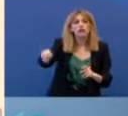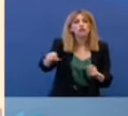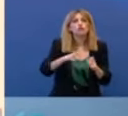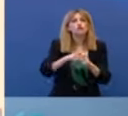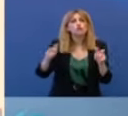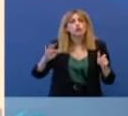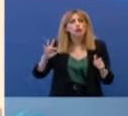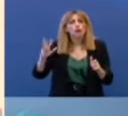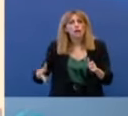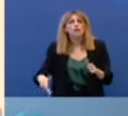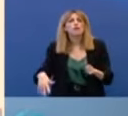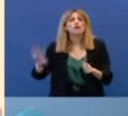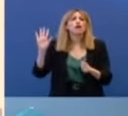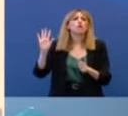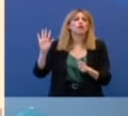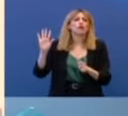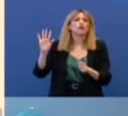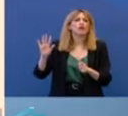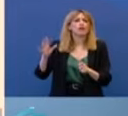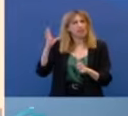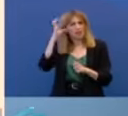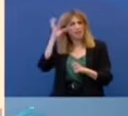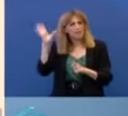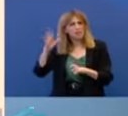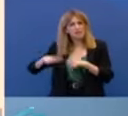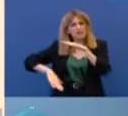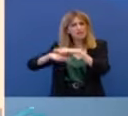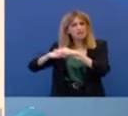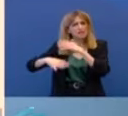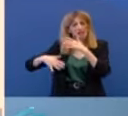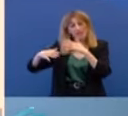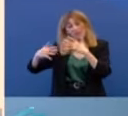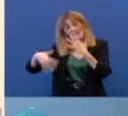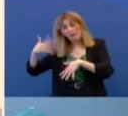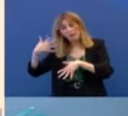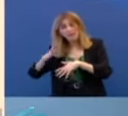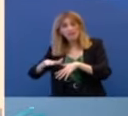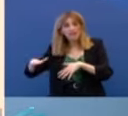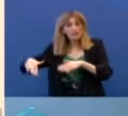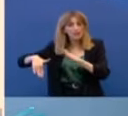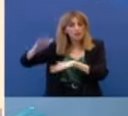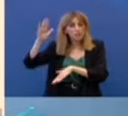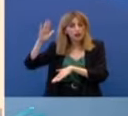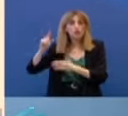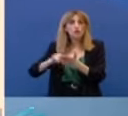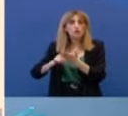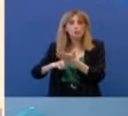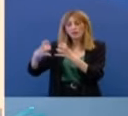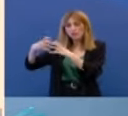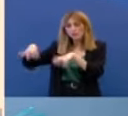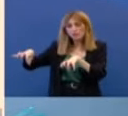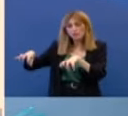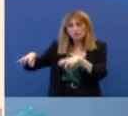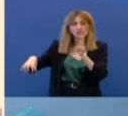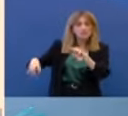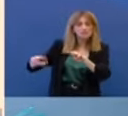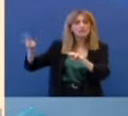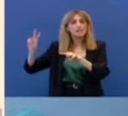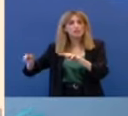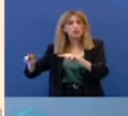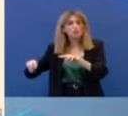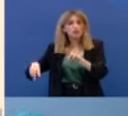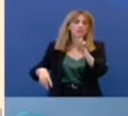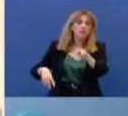οι οποίοι έχουν παιδιά έως 15 ετών, η χορήγησή της θα συνεχιστεί μόνο εφόσον τα παιδιά αυτών των εργαζομένων